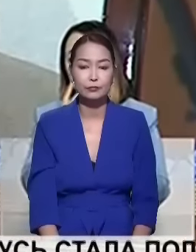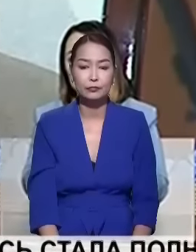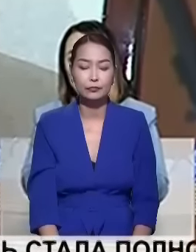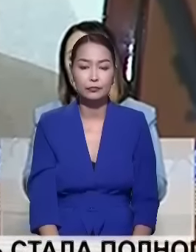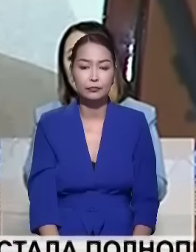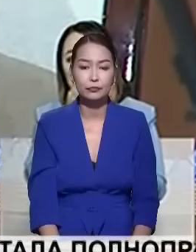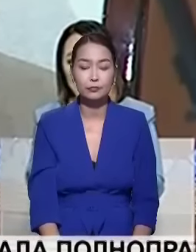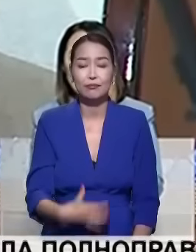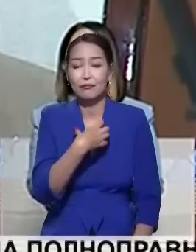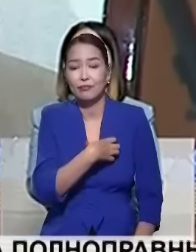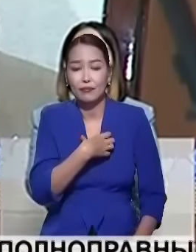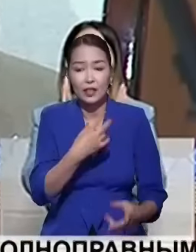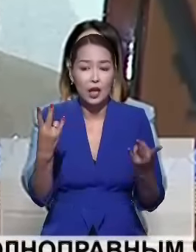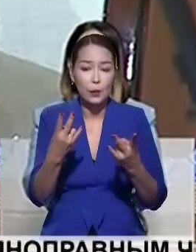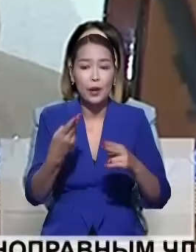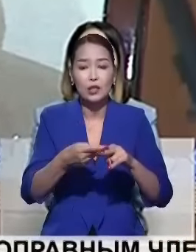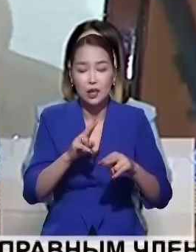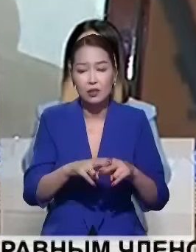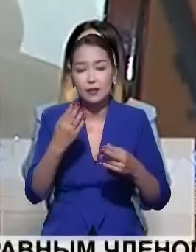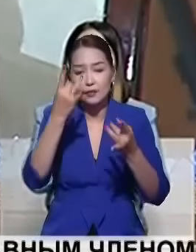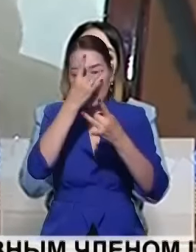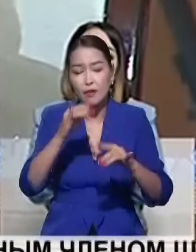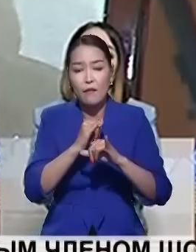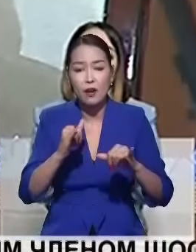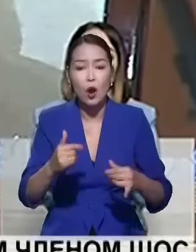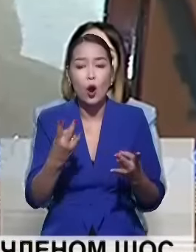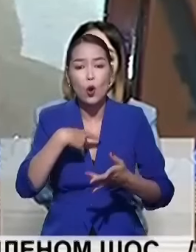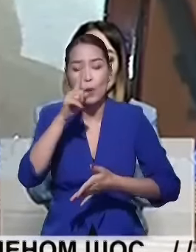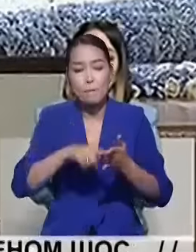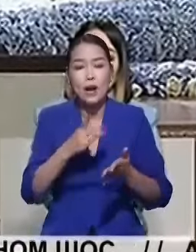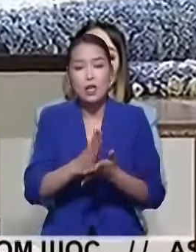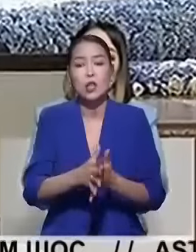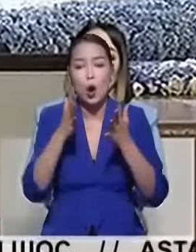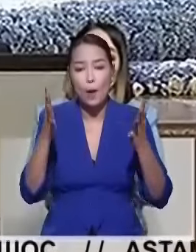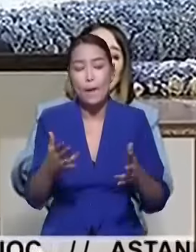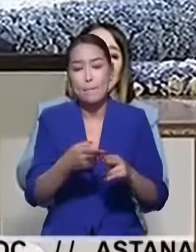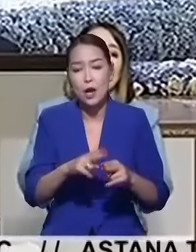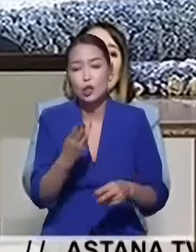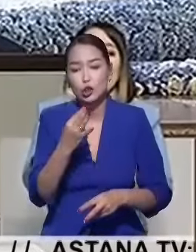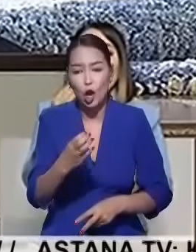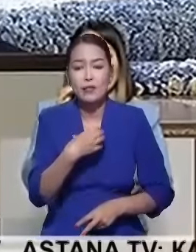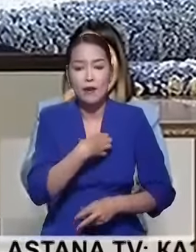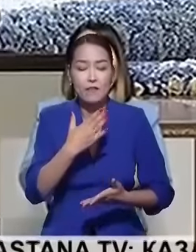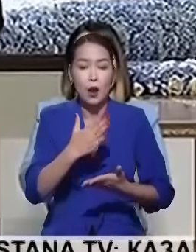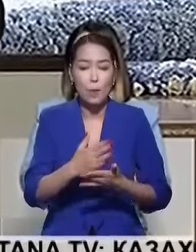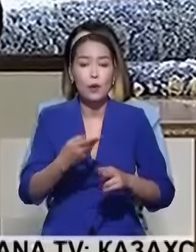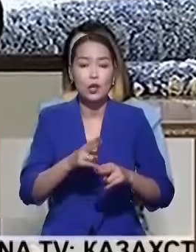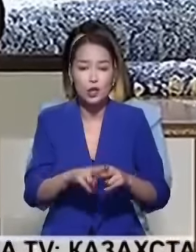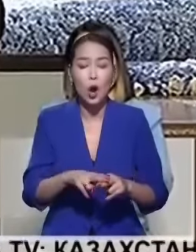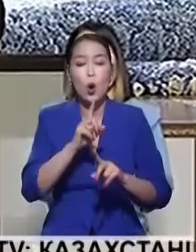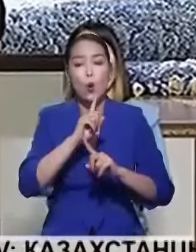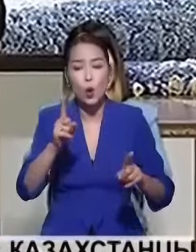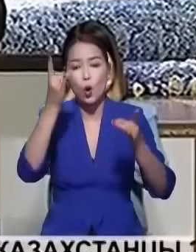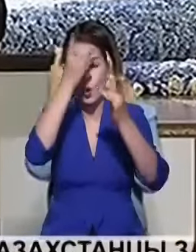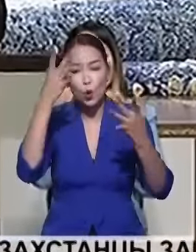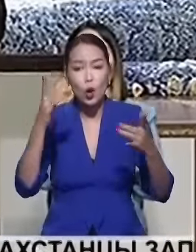была своеобразным перекрестком цивилизации. Убежден, огромное пространство ШОС, пронизанное уникальным